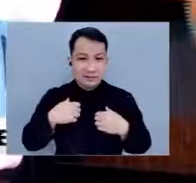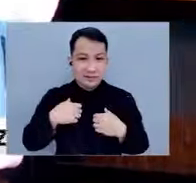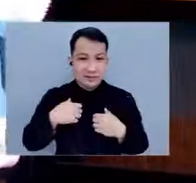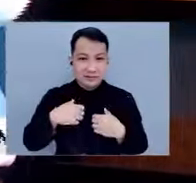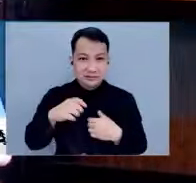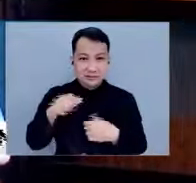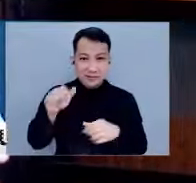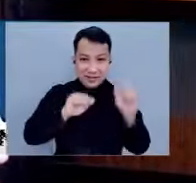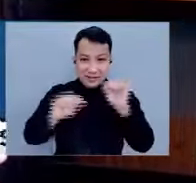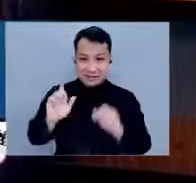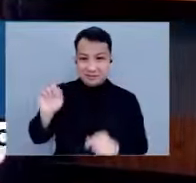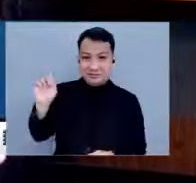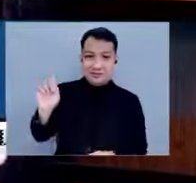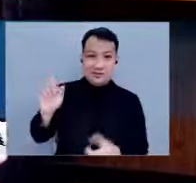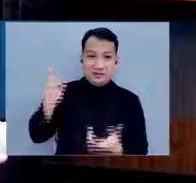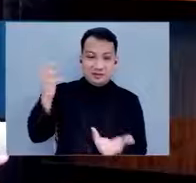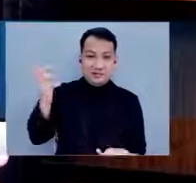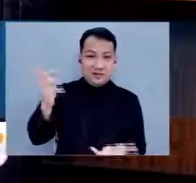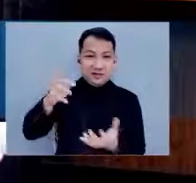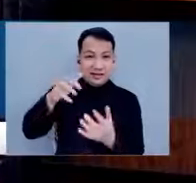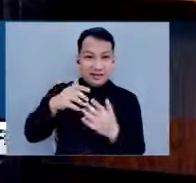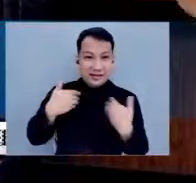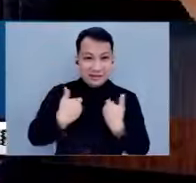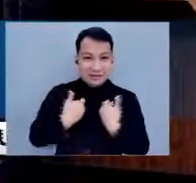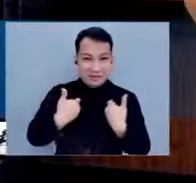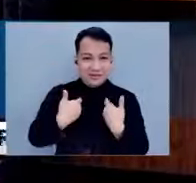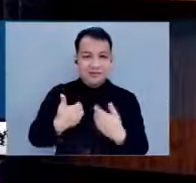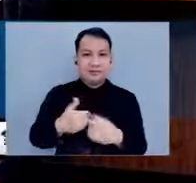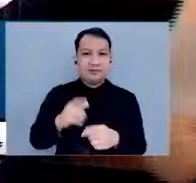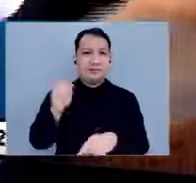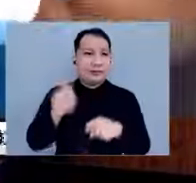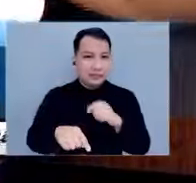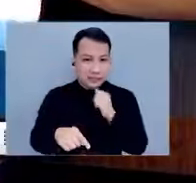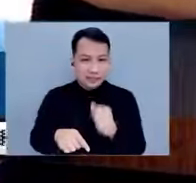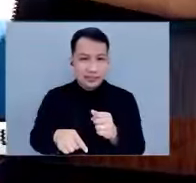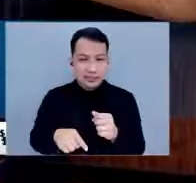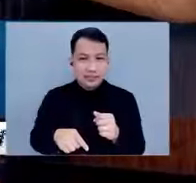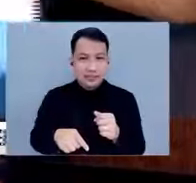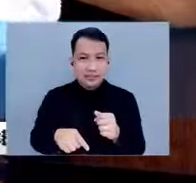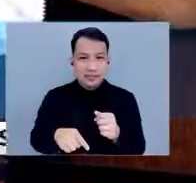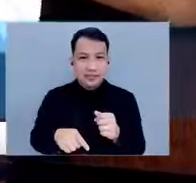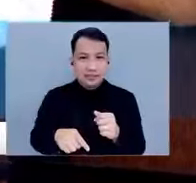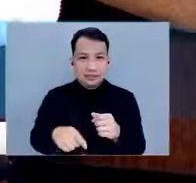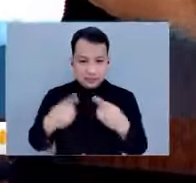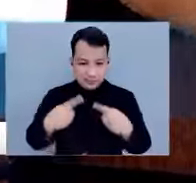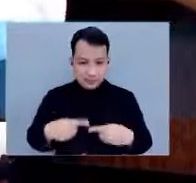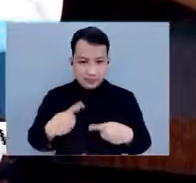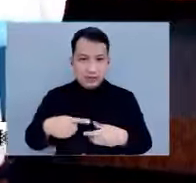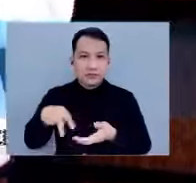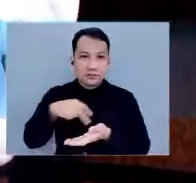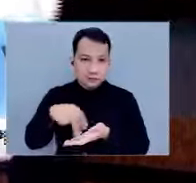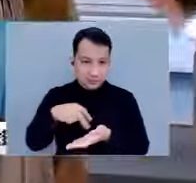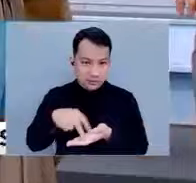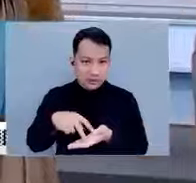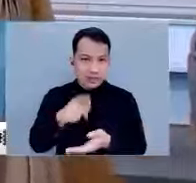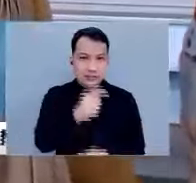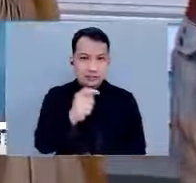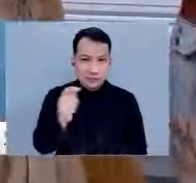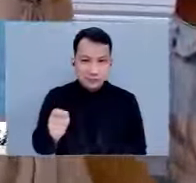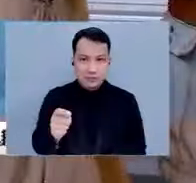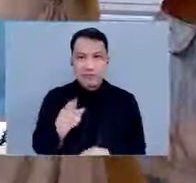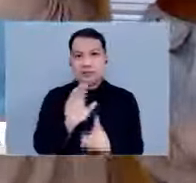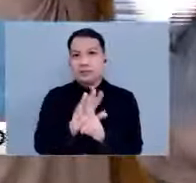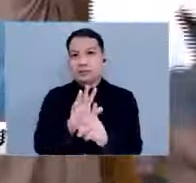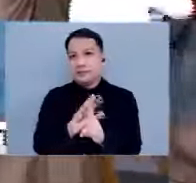Ito kasi mga ano ung mga to Hindi naka-costume ' ba pero humahataw pa sila sa tiktok gra